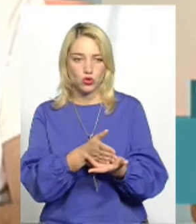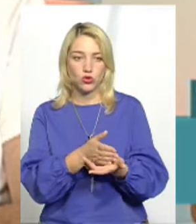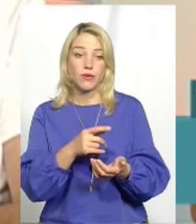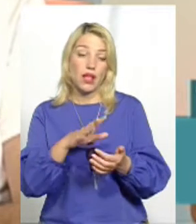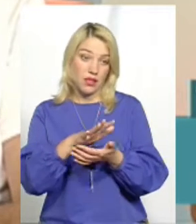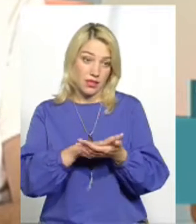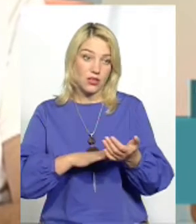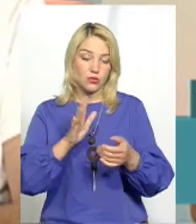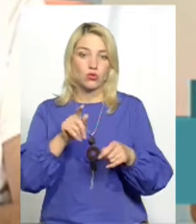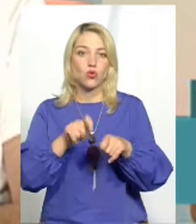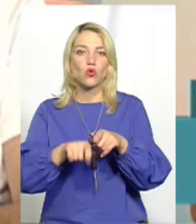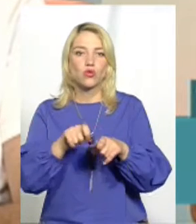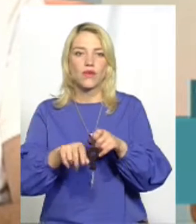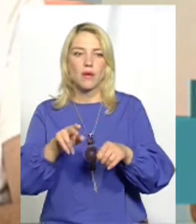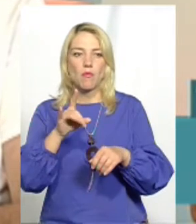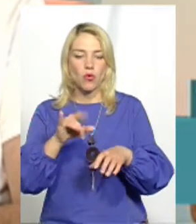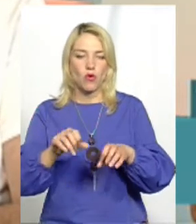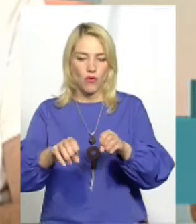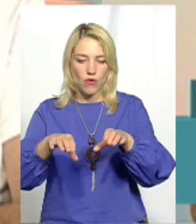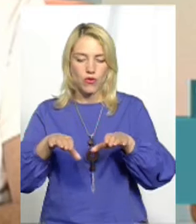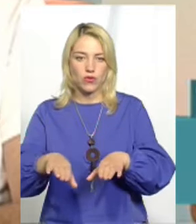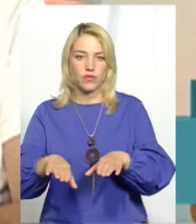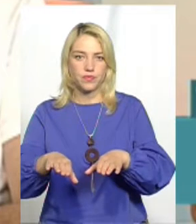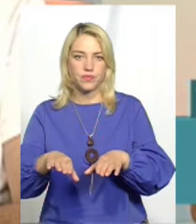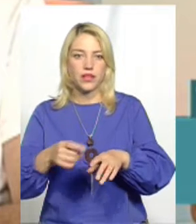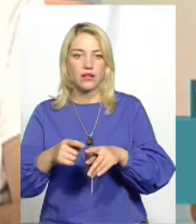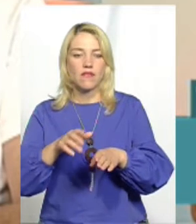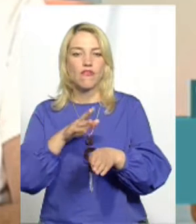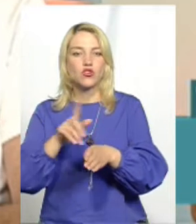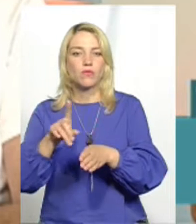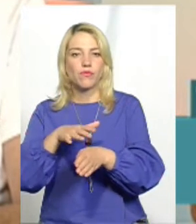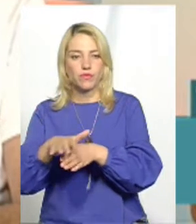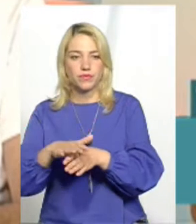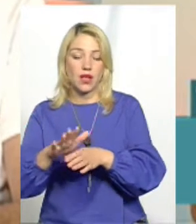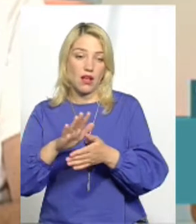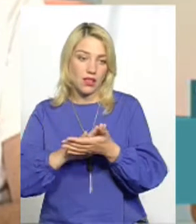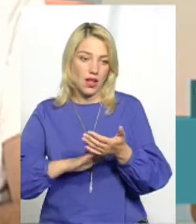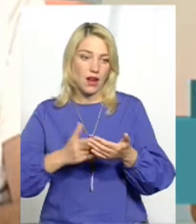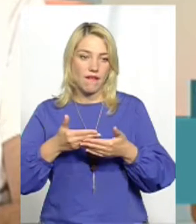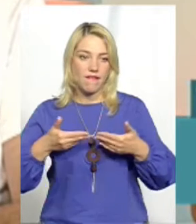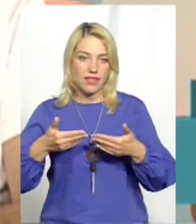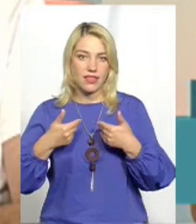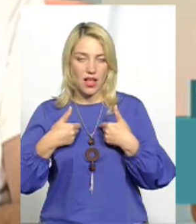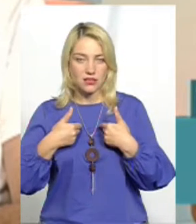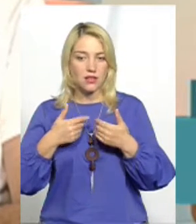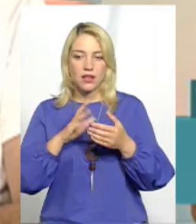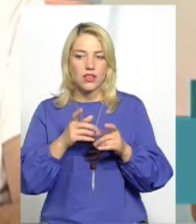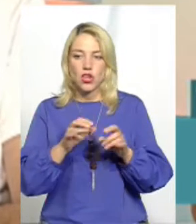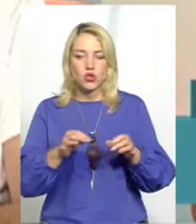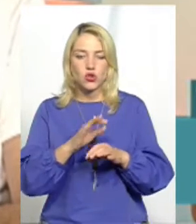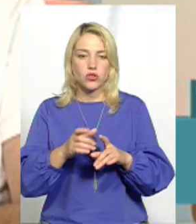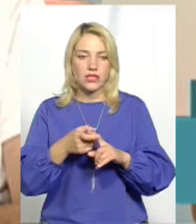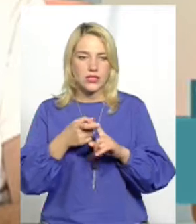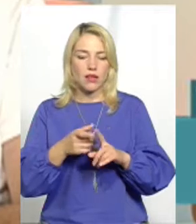яка в подальшому буде контролювати виконання рішення. Далі вже фактично від нас не залежить, ми тільки можемо бути як сторона виконавчого